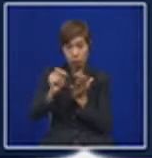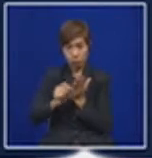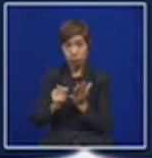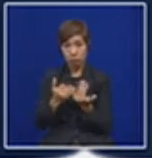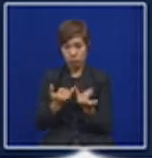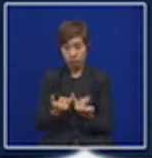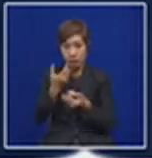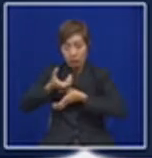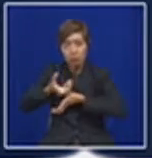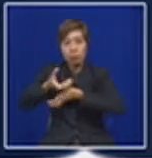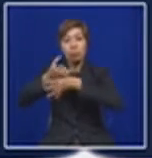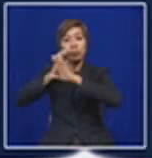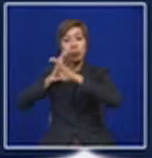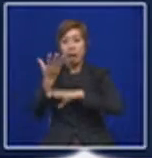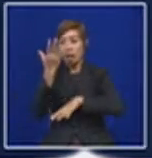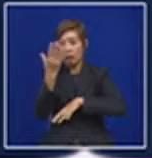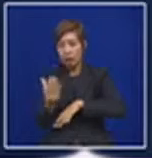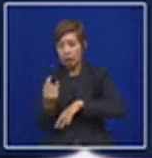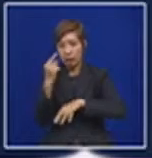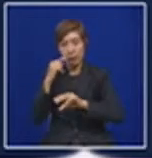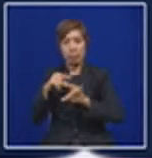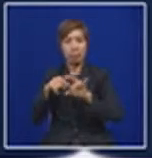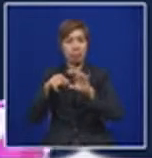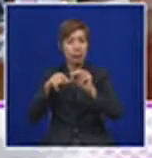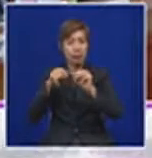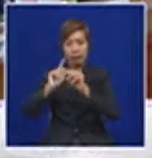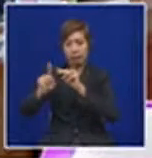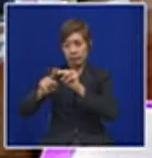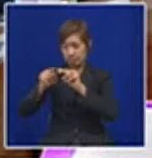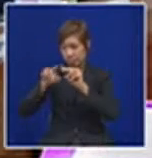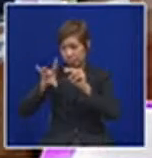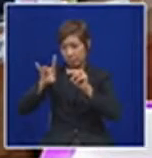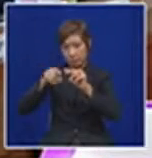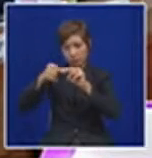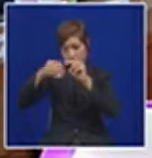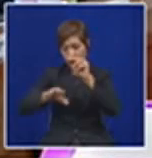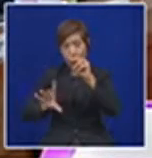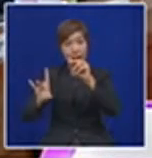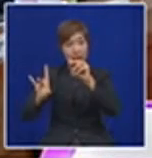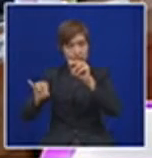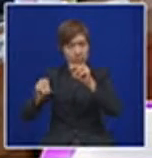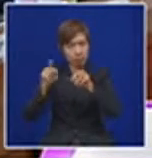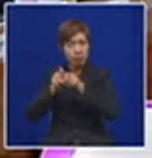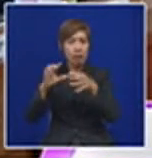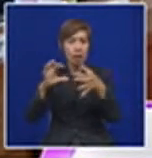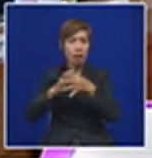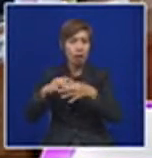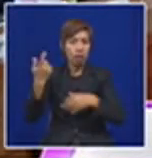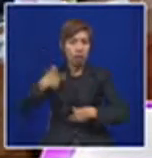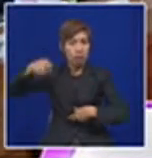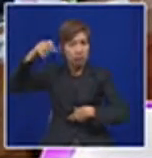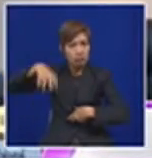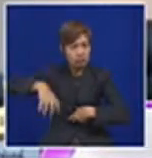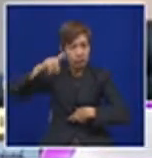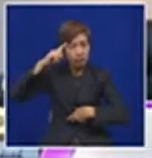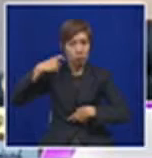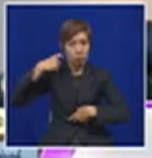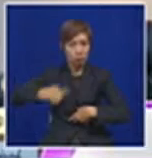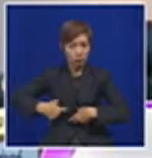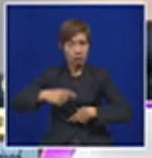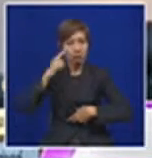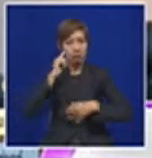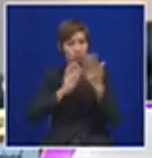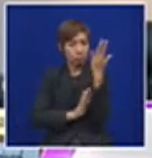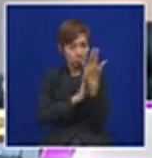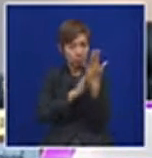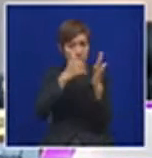บทวนร่างรัฐธรรมนูญที่เหลืออีก80มาตราที่เป็นเรื่องของศาลองค์กรอัยการการปกครองส่วนท้องถิ่นองค์กรอิส